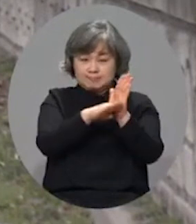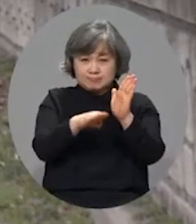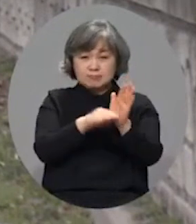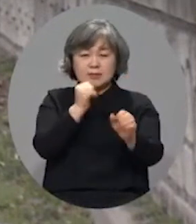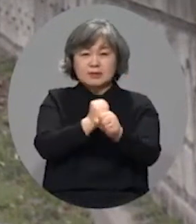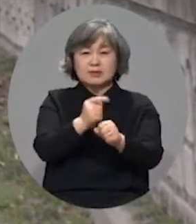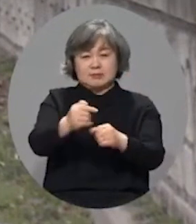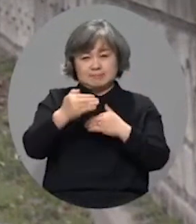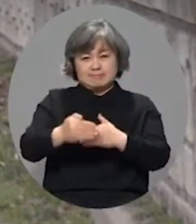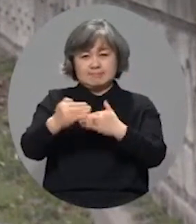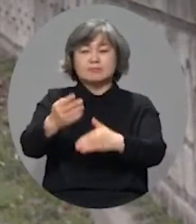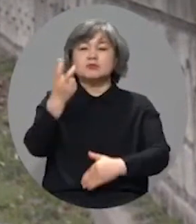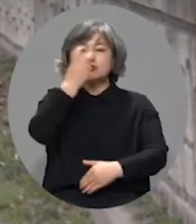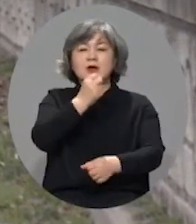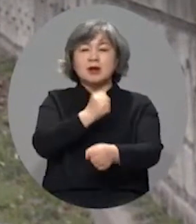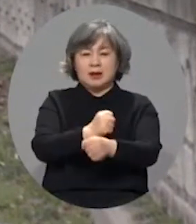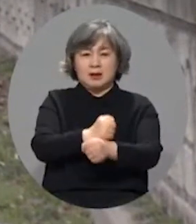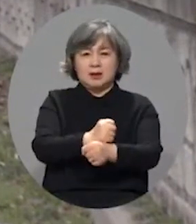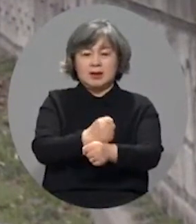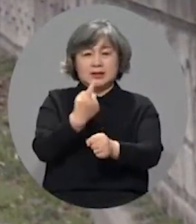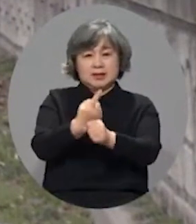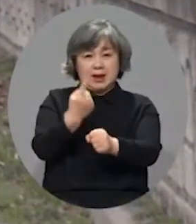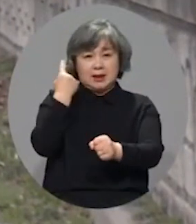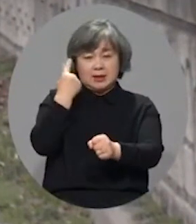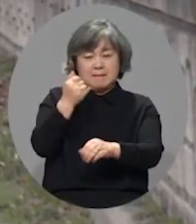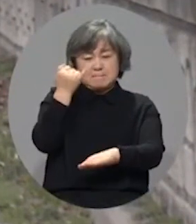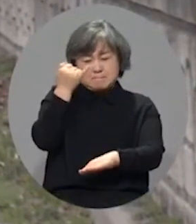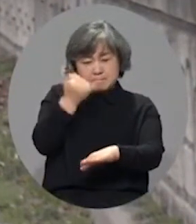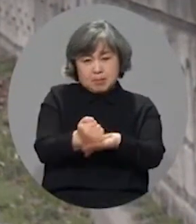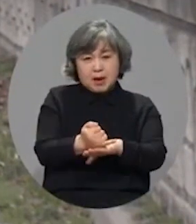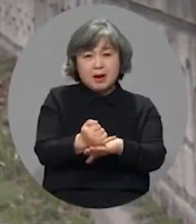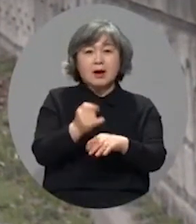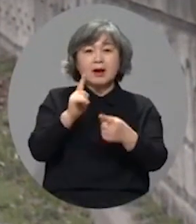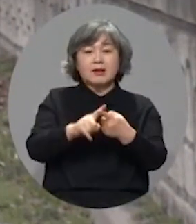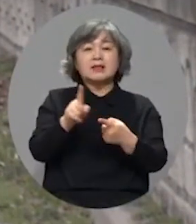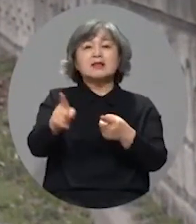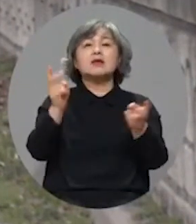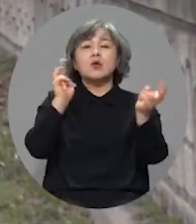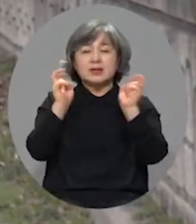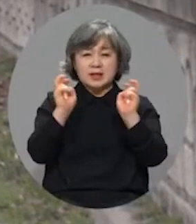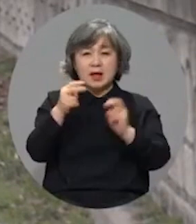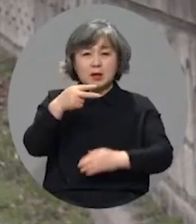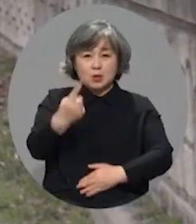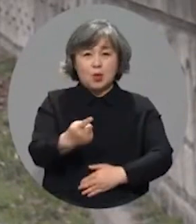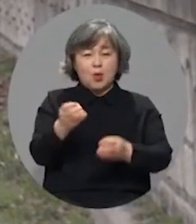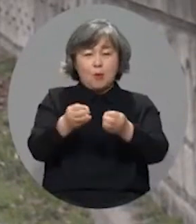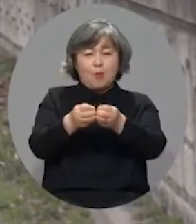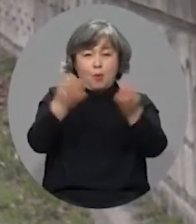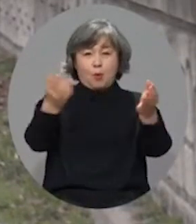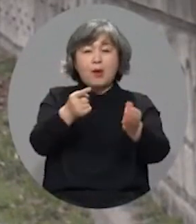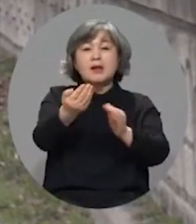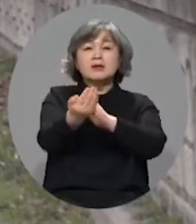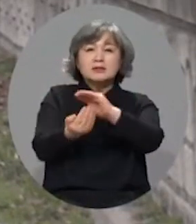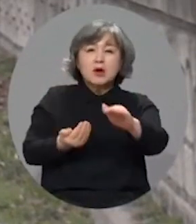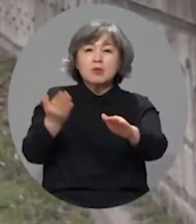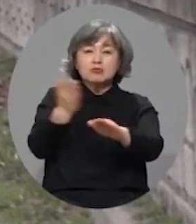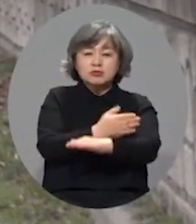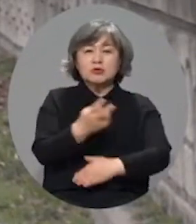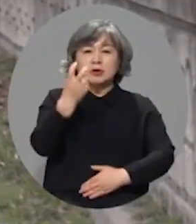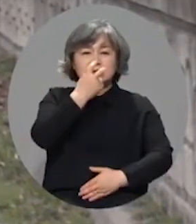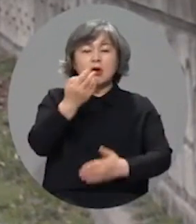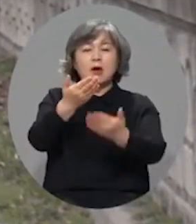주기적으로 점검을 실시합니다. 지난해 최하 등급으로 떨어진 이 업체도 폭발 사고 이전부터